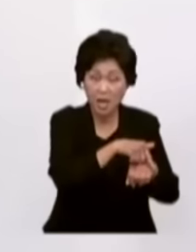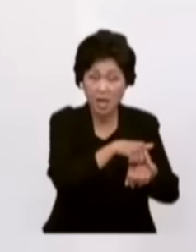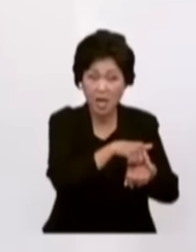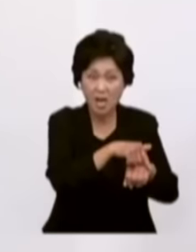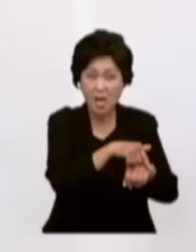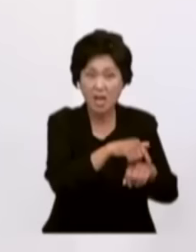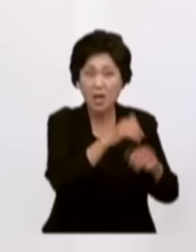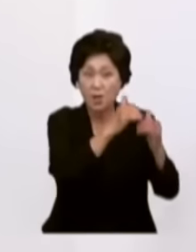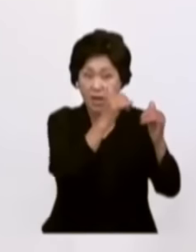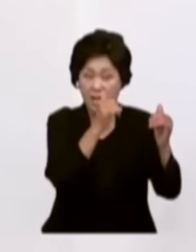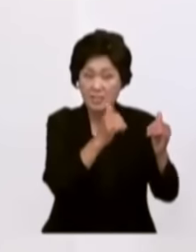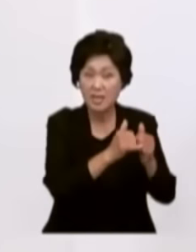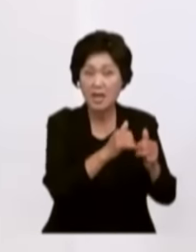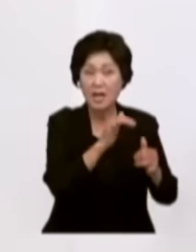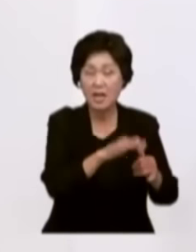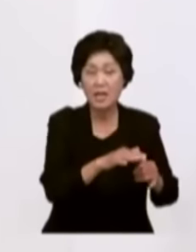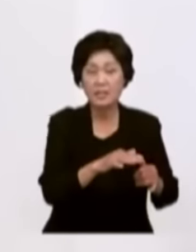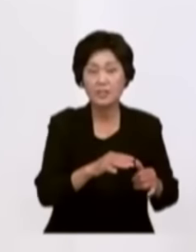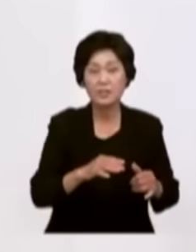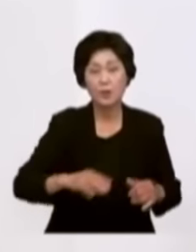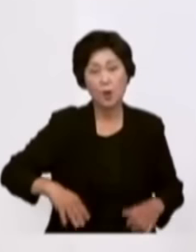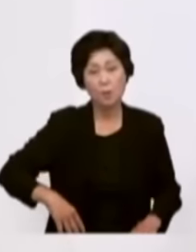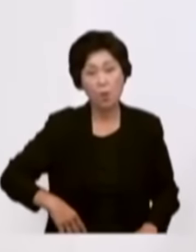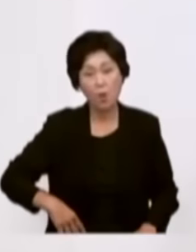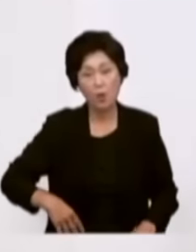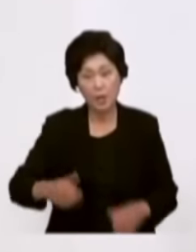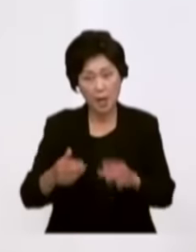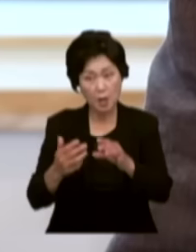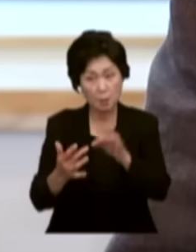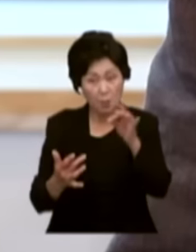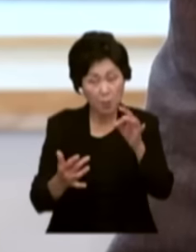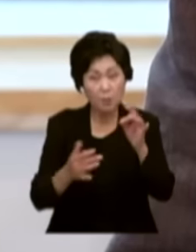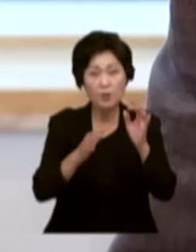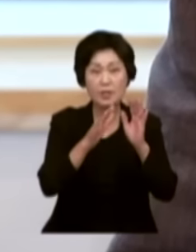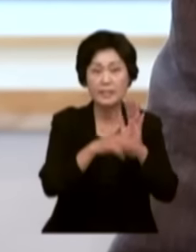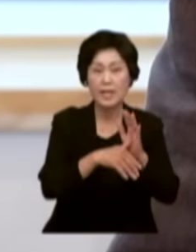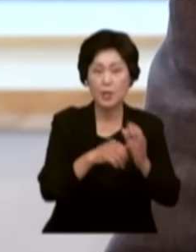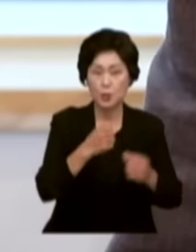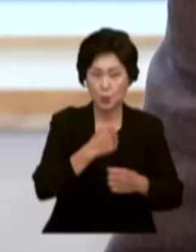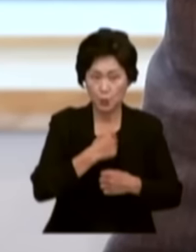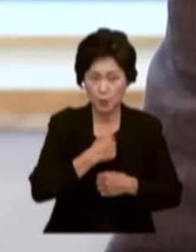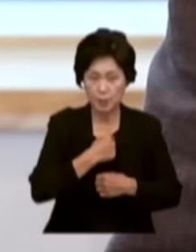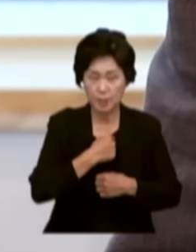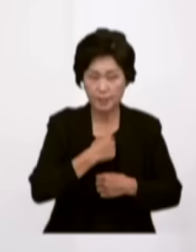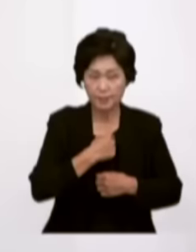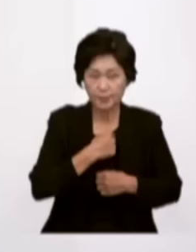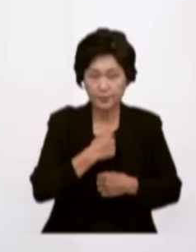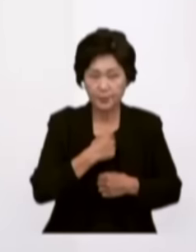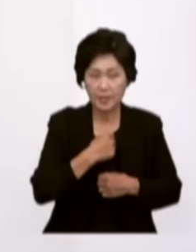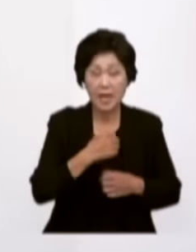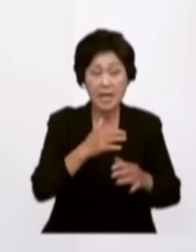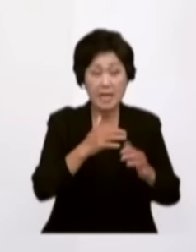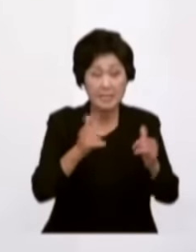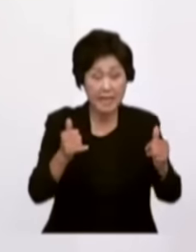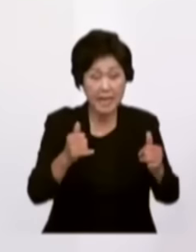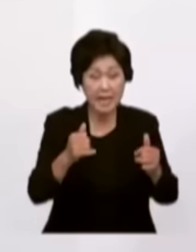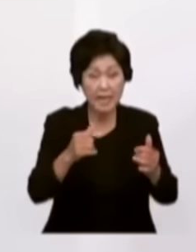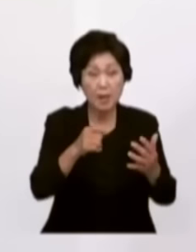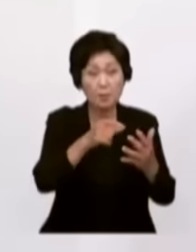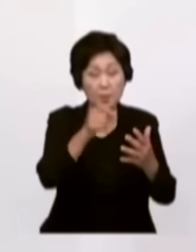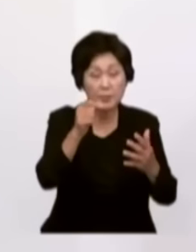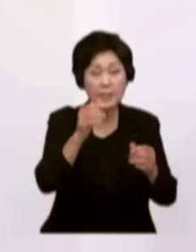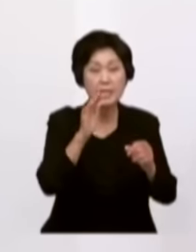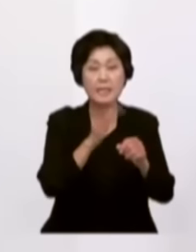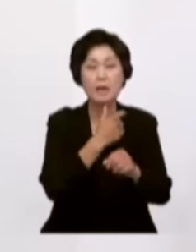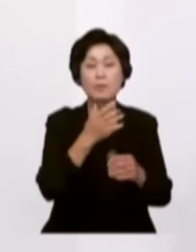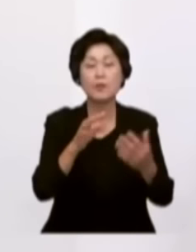때 이런 떠드는 소문들이 있으니까 이 모델을 선정할 때 조심하세요. 모델을 잘못 선정하면 기업 이미지가 그럼. 실추가 되니까. 그래서